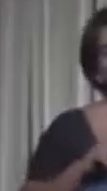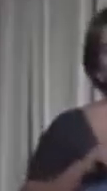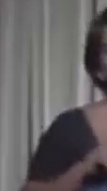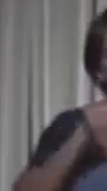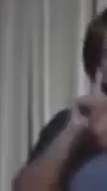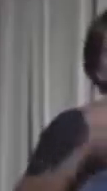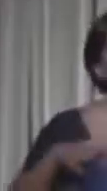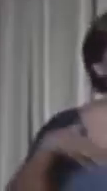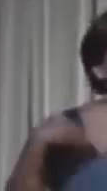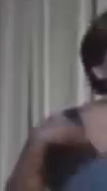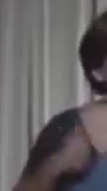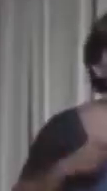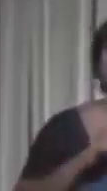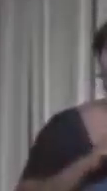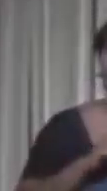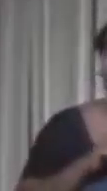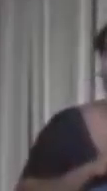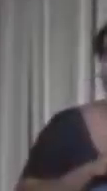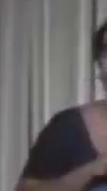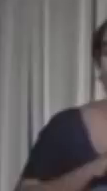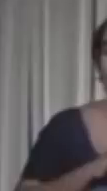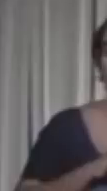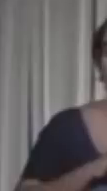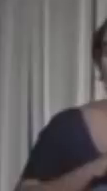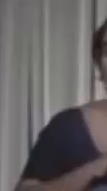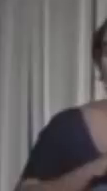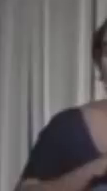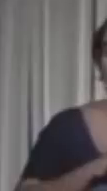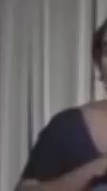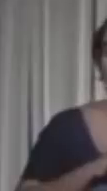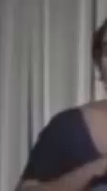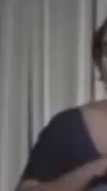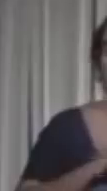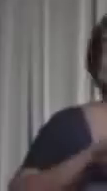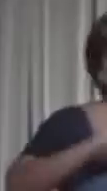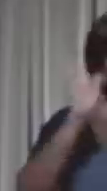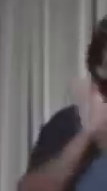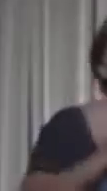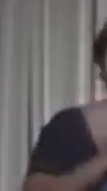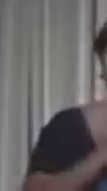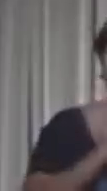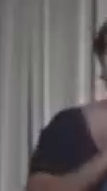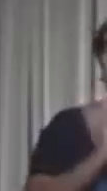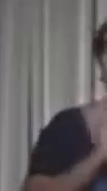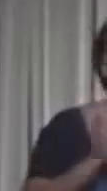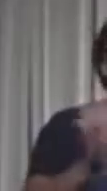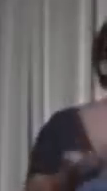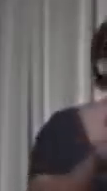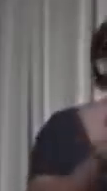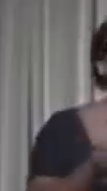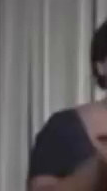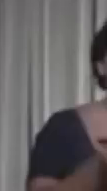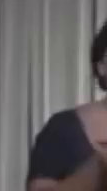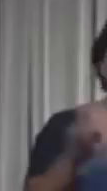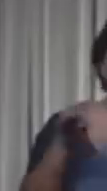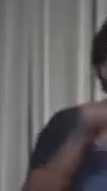கல்வி இன்னொரு அறிவை வழங்குவது கூட மனித பாதுகாப்போடு சம்பந்தப்பட்ட விடயம். எனவே அந்த விடயத்திலே ஒதுக்கப்பட்ட